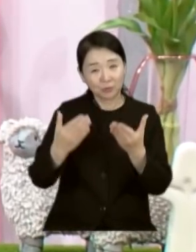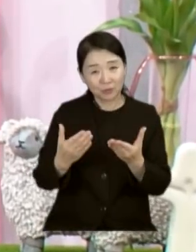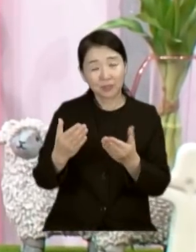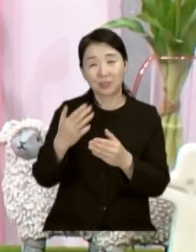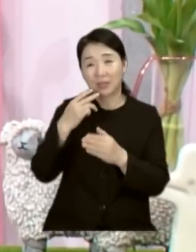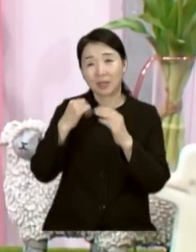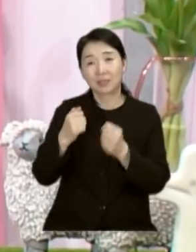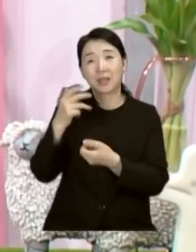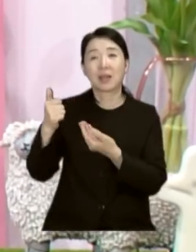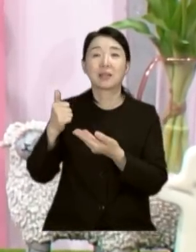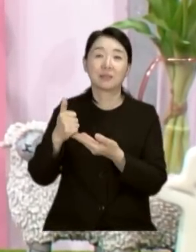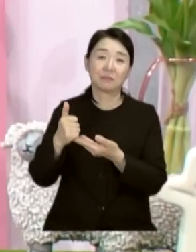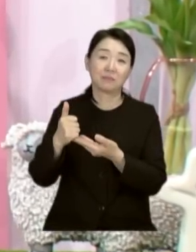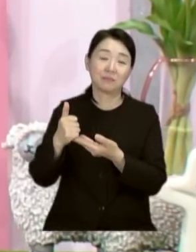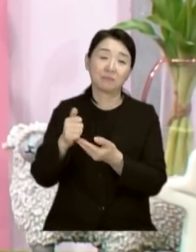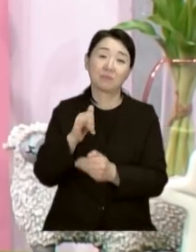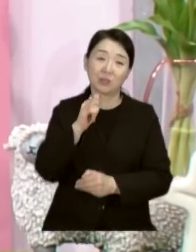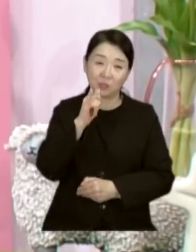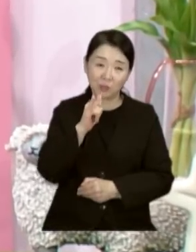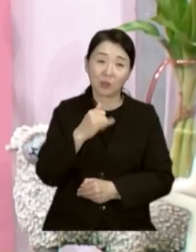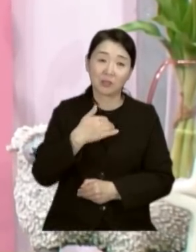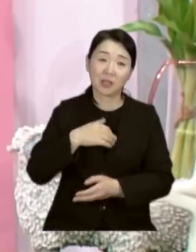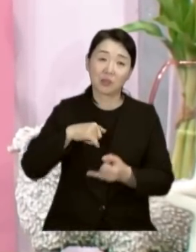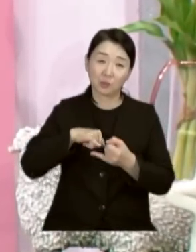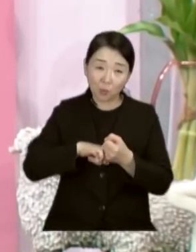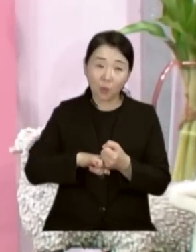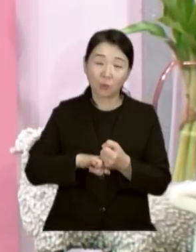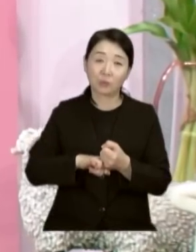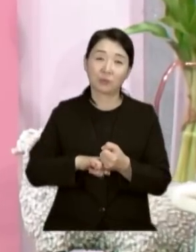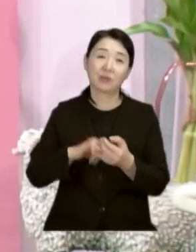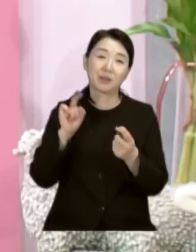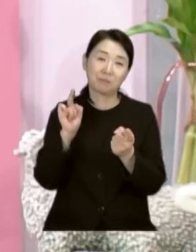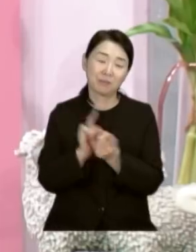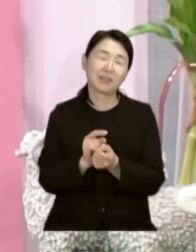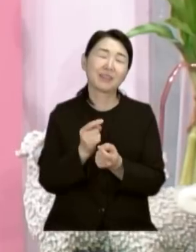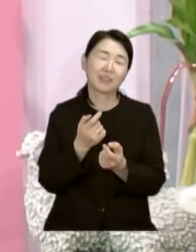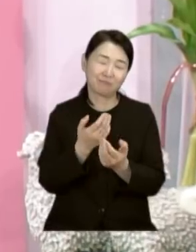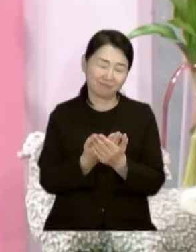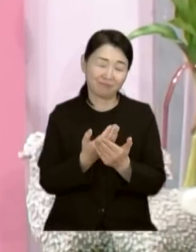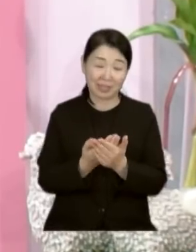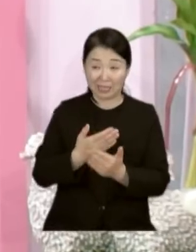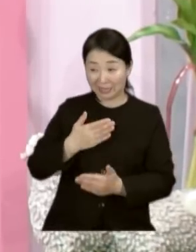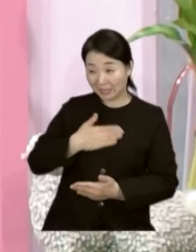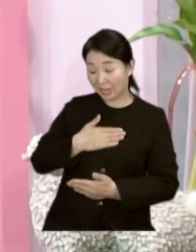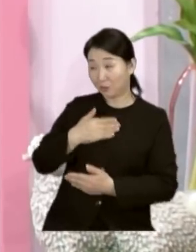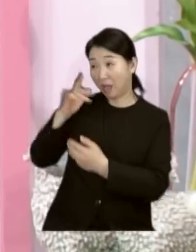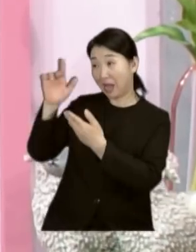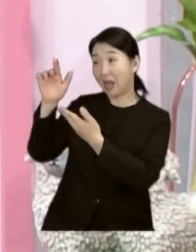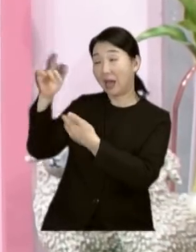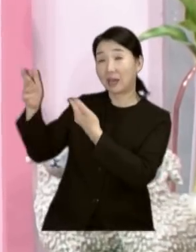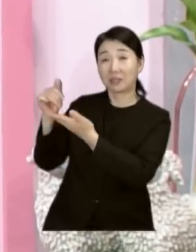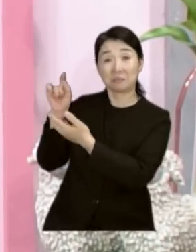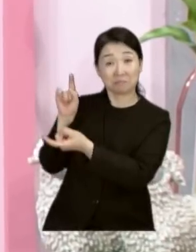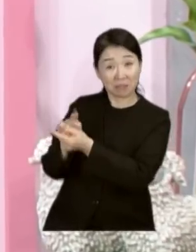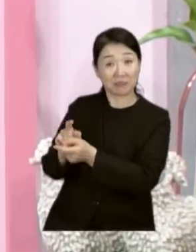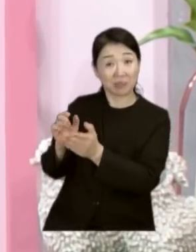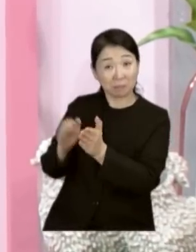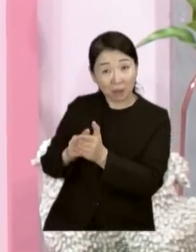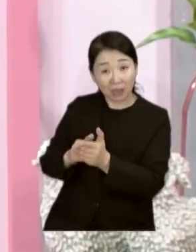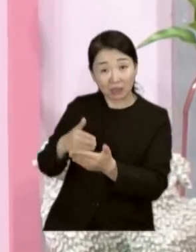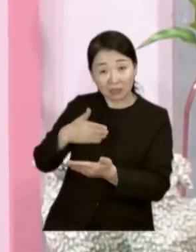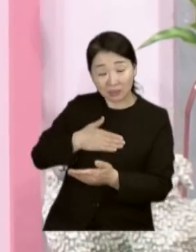들어주시는 이 살아계시는 하나님을 정말 저는 꼭 저 같은 사람도 만나주셨는데 저 같은